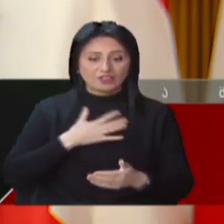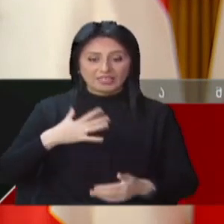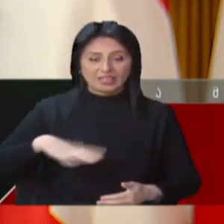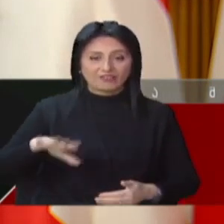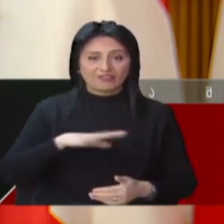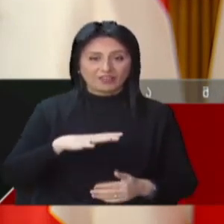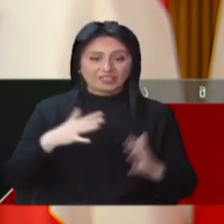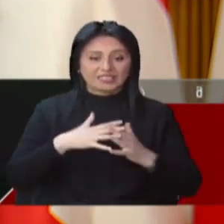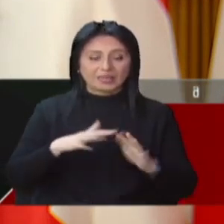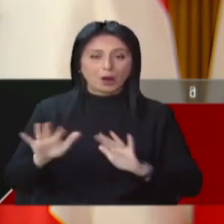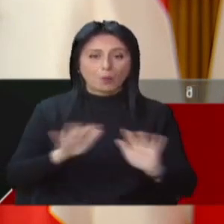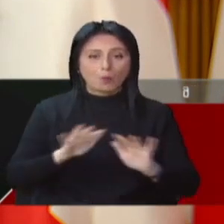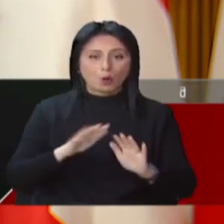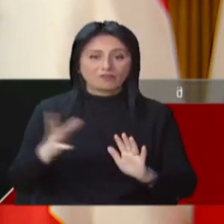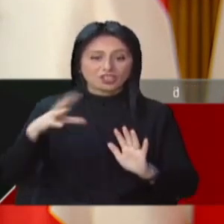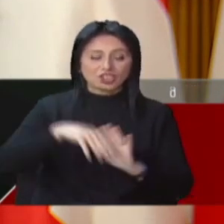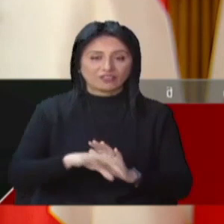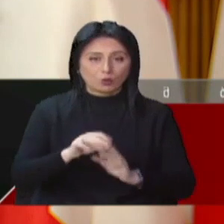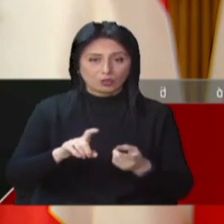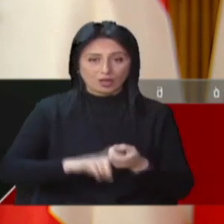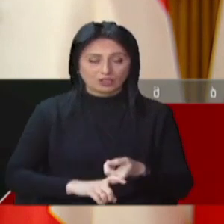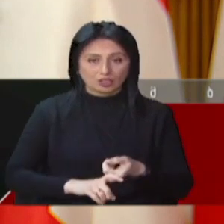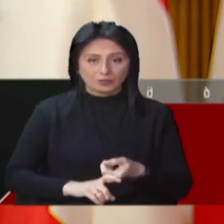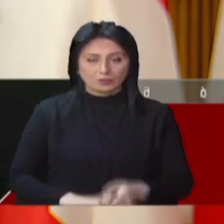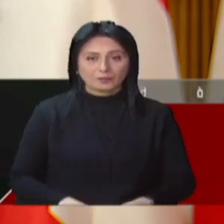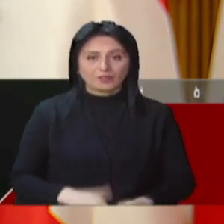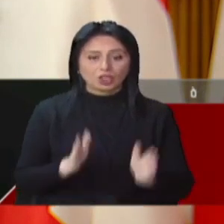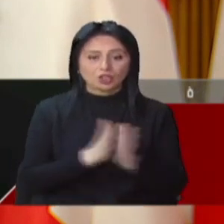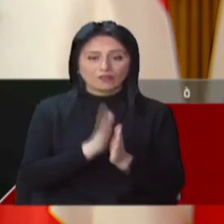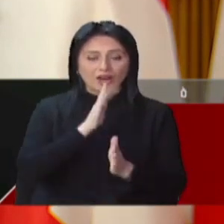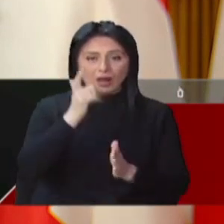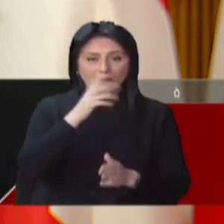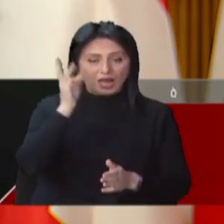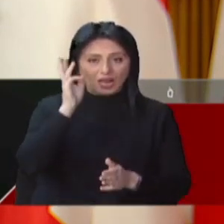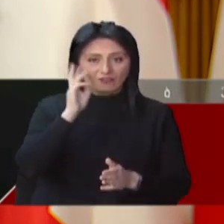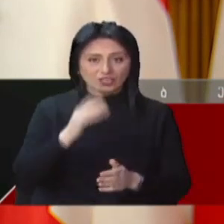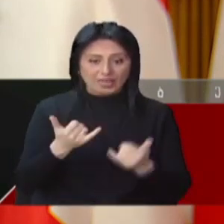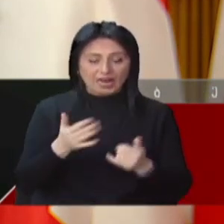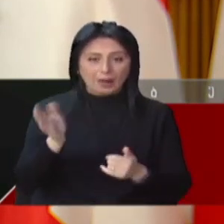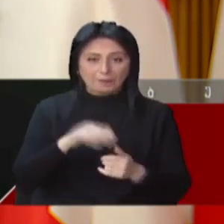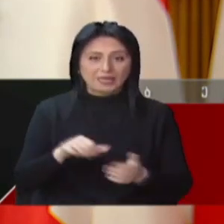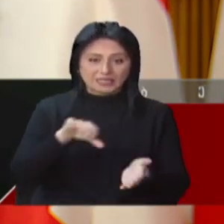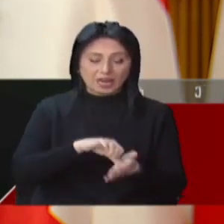ქვეყნის საომარ მოქმედებებში ჩართვასთან დაკავშირებით. Თხოვთ ქალბატონ ელჩს ახლა მაინც